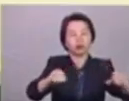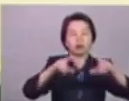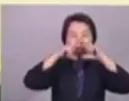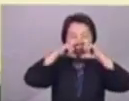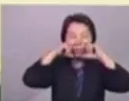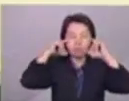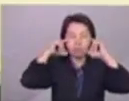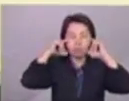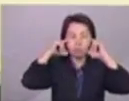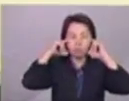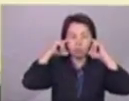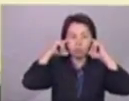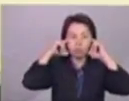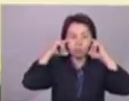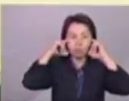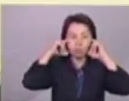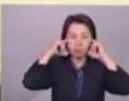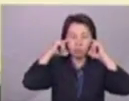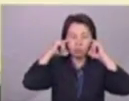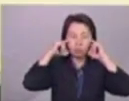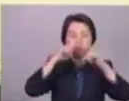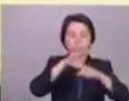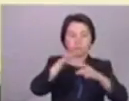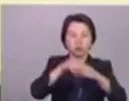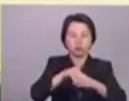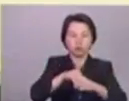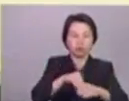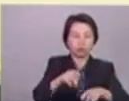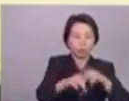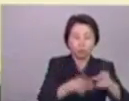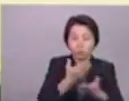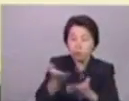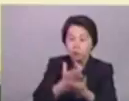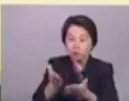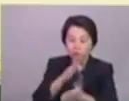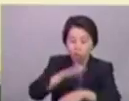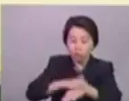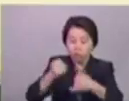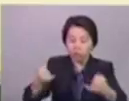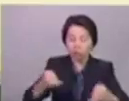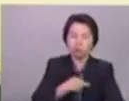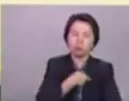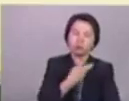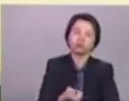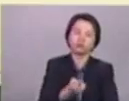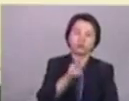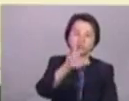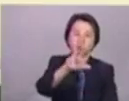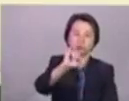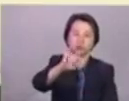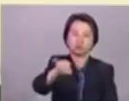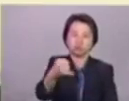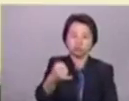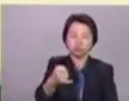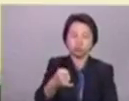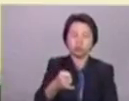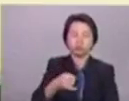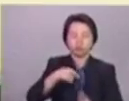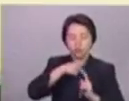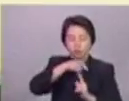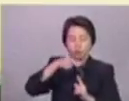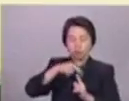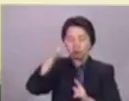mulut dan hidung yang melibatkan kerugian berjumlah RM3 juta. Dan apabila kajian